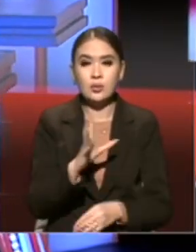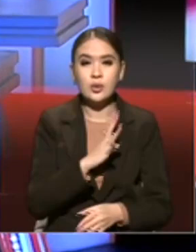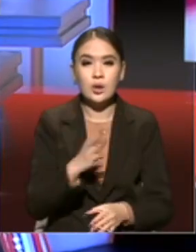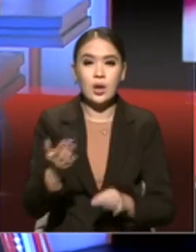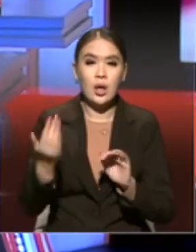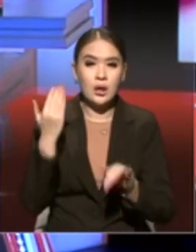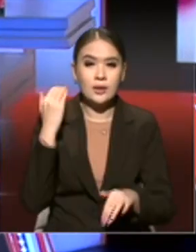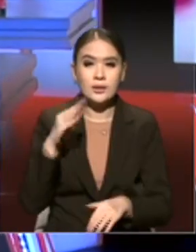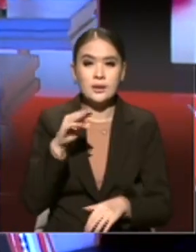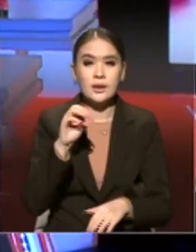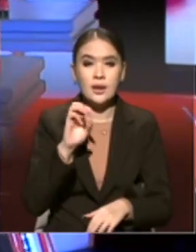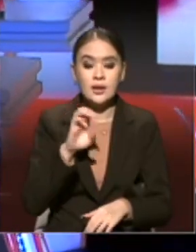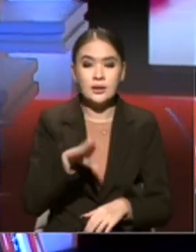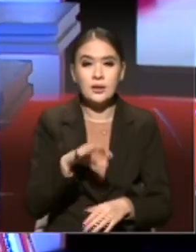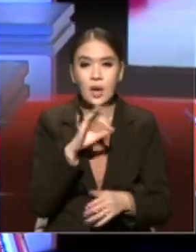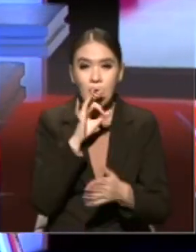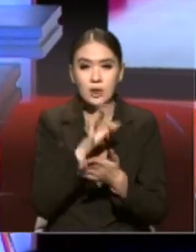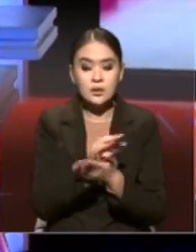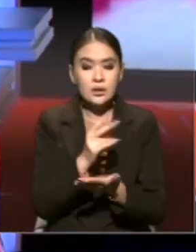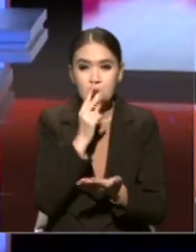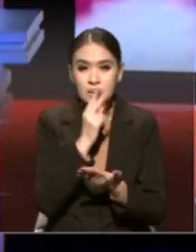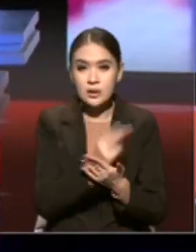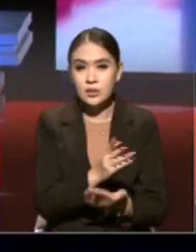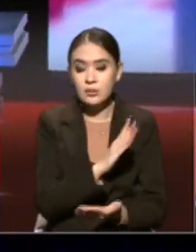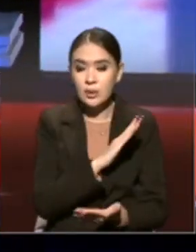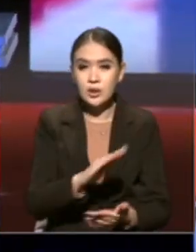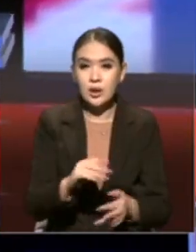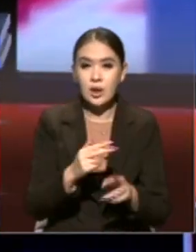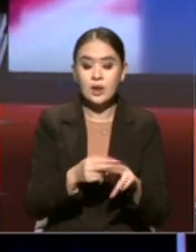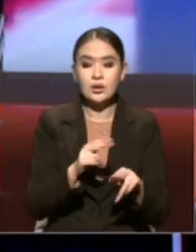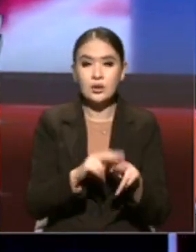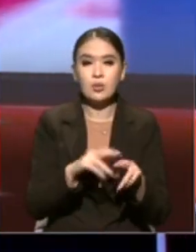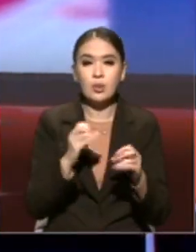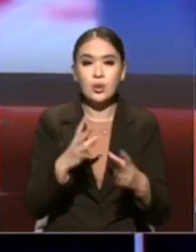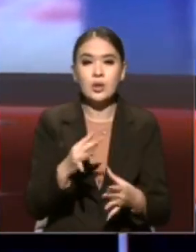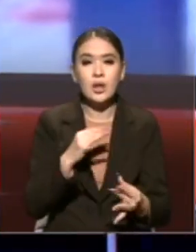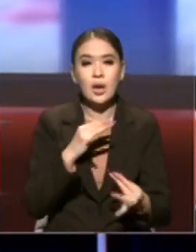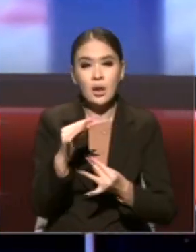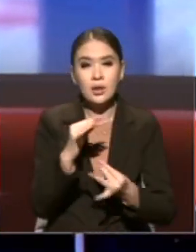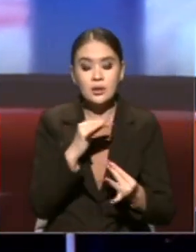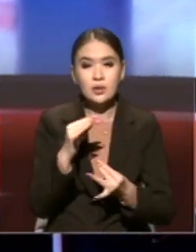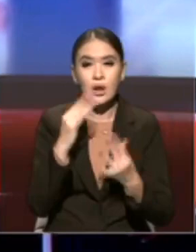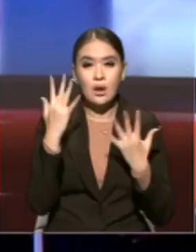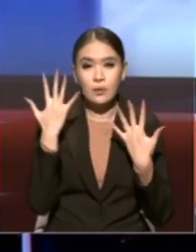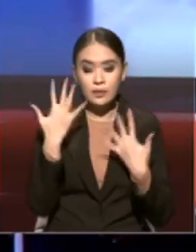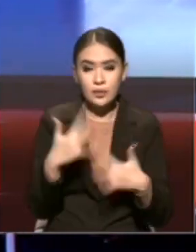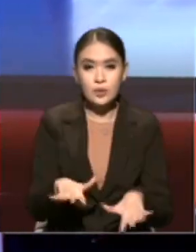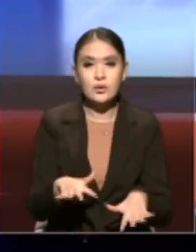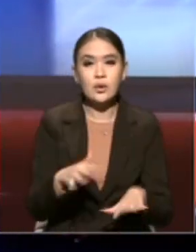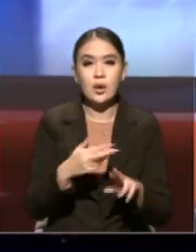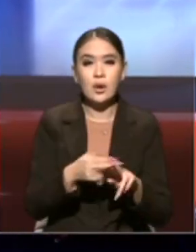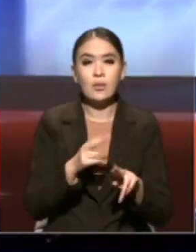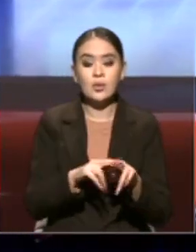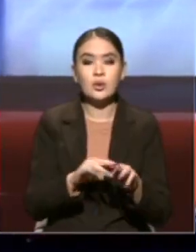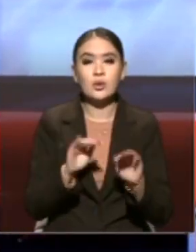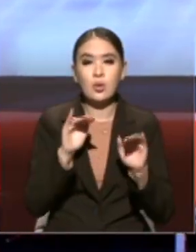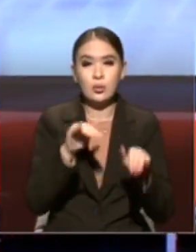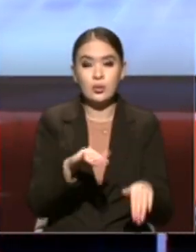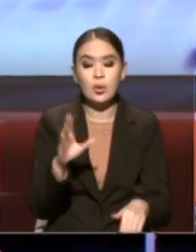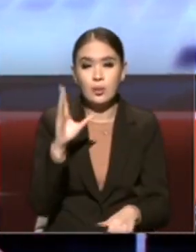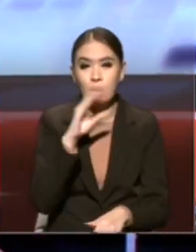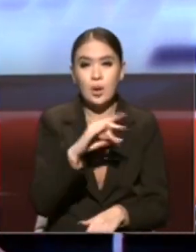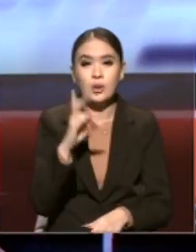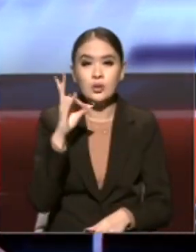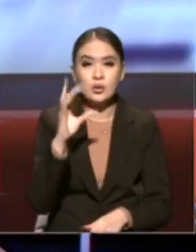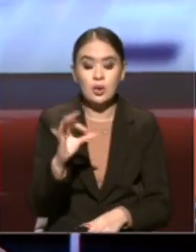бірыңғай тестілеудің нәтижесіне қарамастан, бұлар тек қана сұхбаттасады. Сұхбаттасып өздерінің содан арқылы өтеді. Бірақ